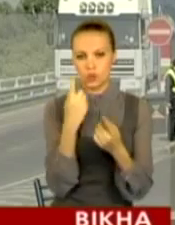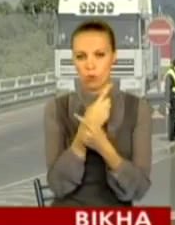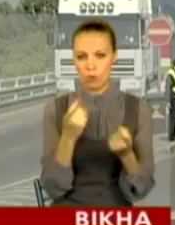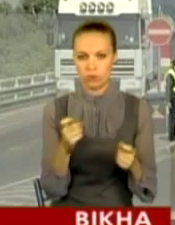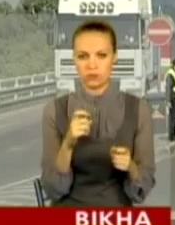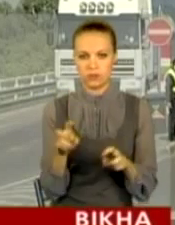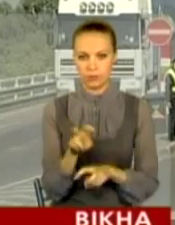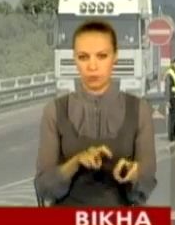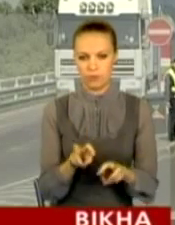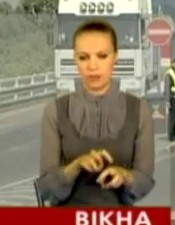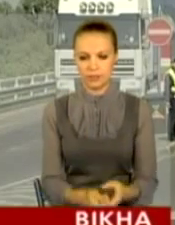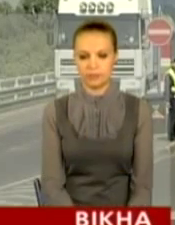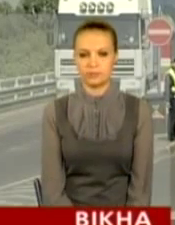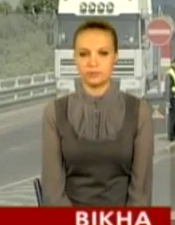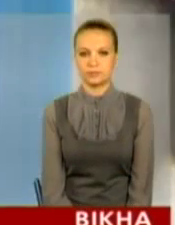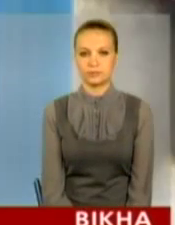них полювання.